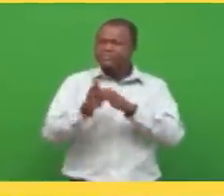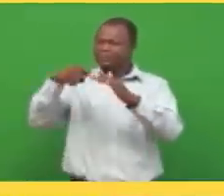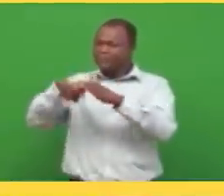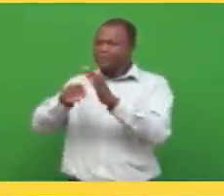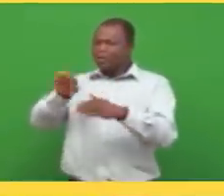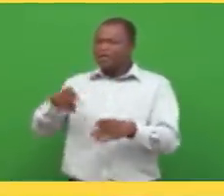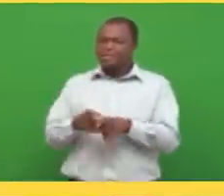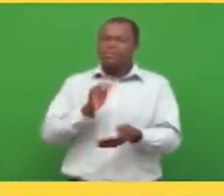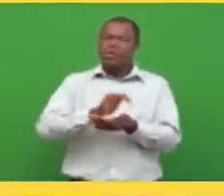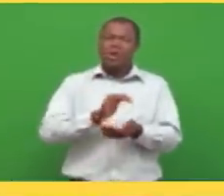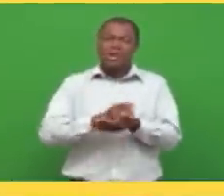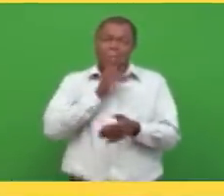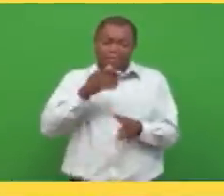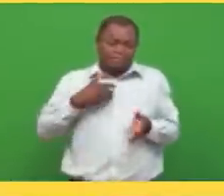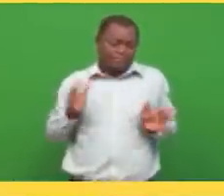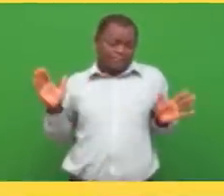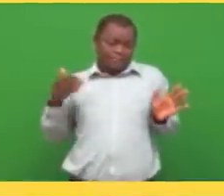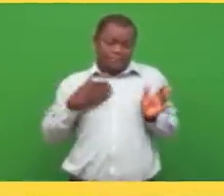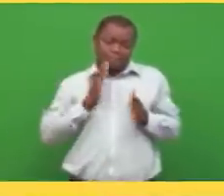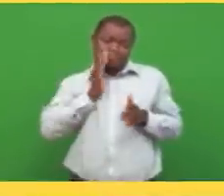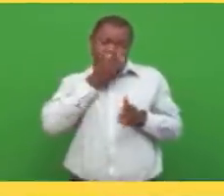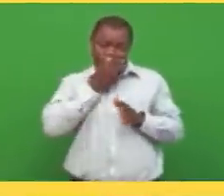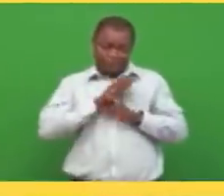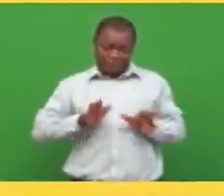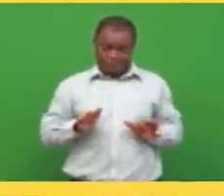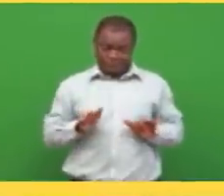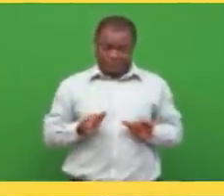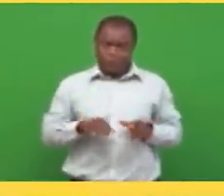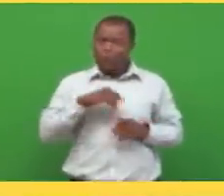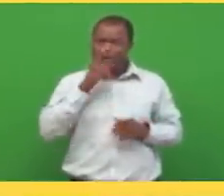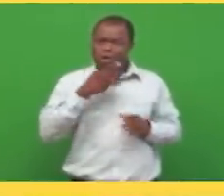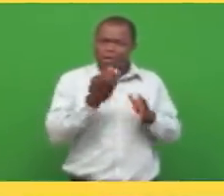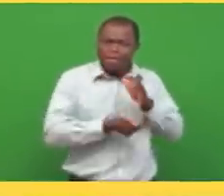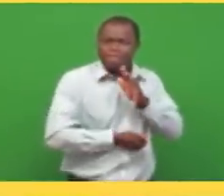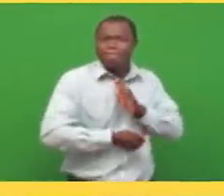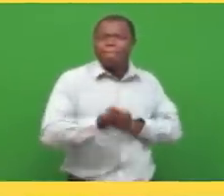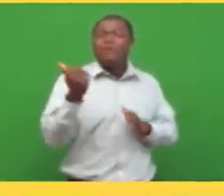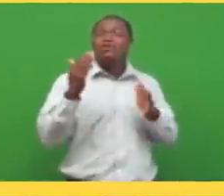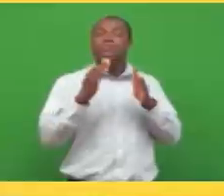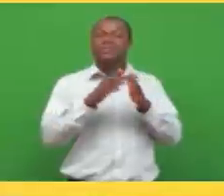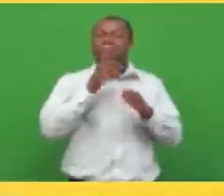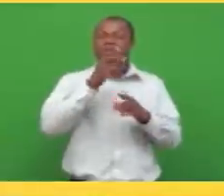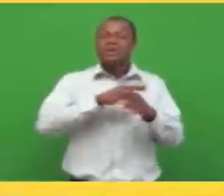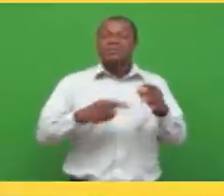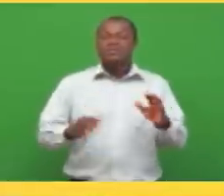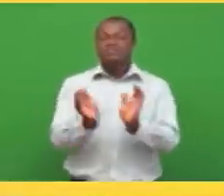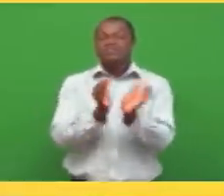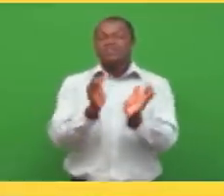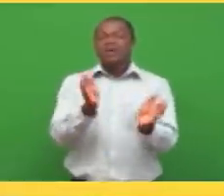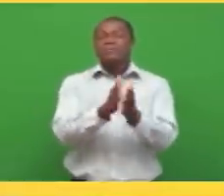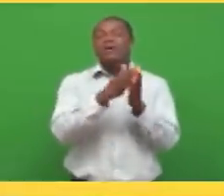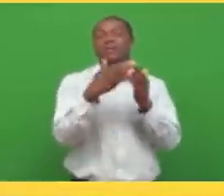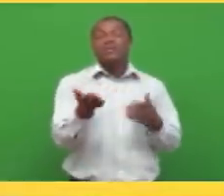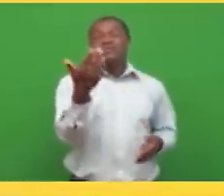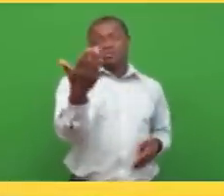muroro anobva angozvigarira kuti regai vaite ini ndinyarare zvangu. Kana voinda vanongoenda vachiti haagoni kubata hama dzemurume. Asi